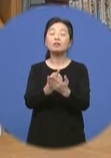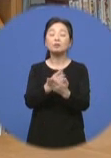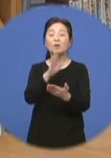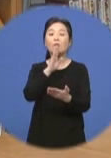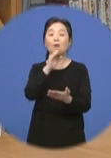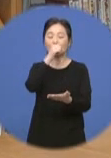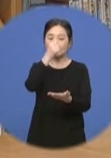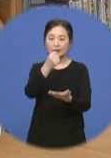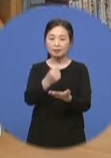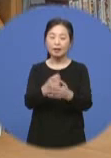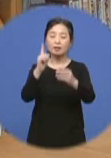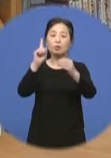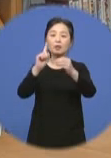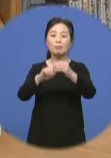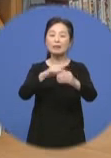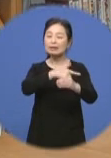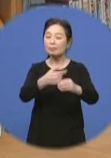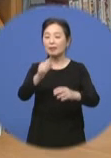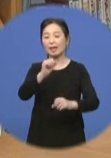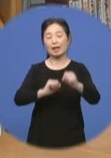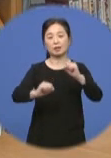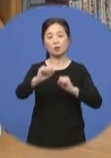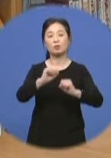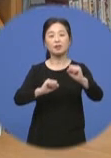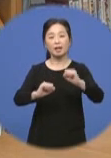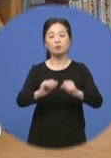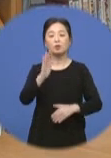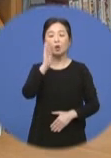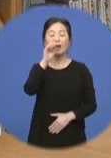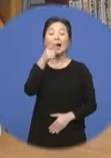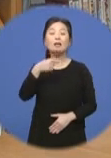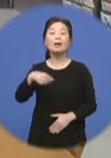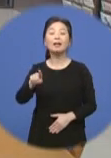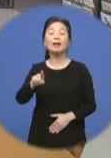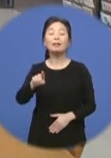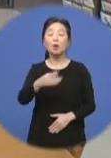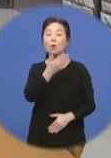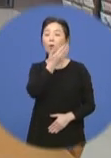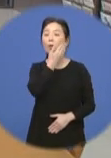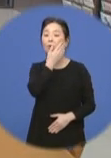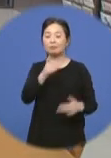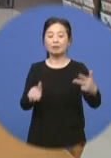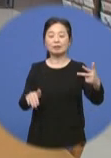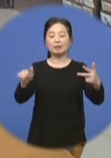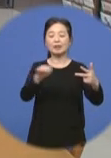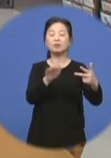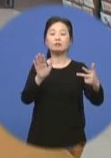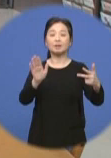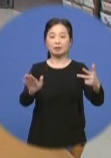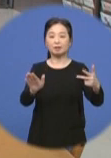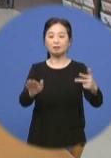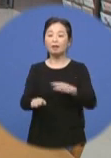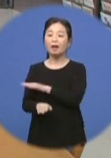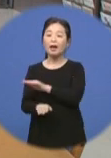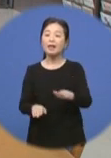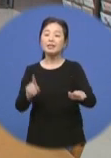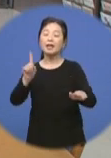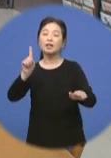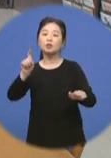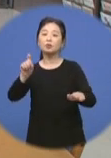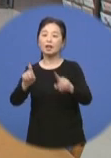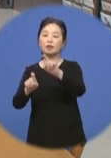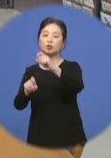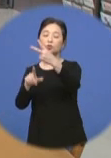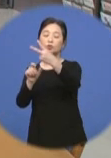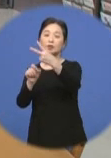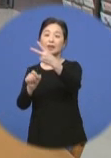な取り組みを行っている和歌山県の拠点施設です。平成10年の12月に和歌山